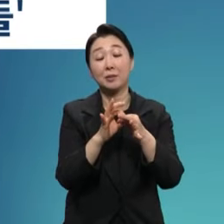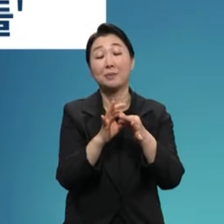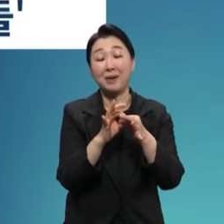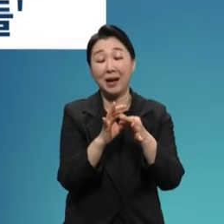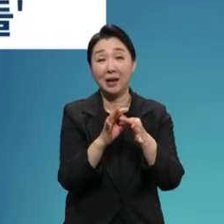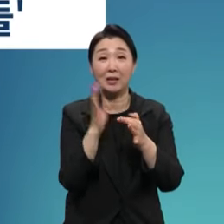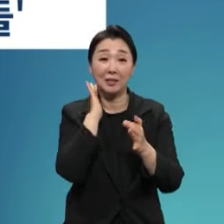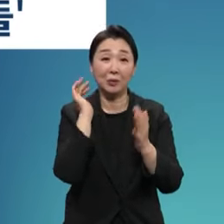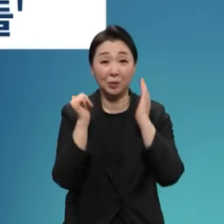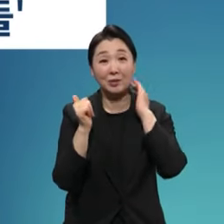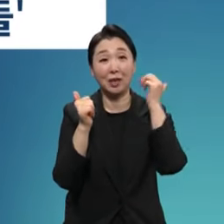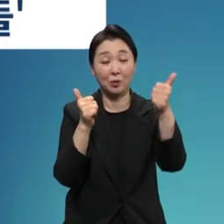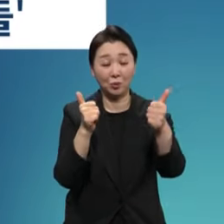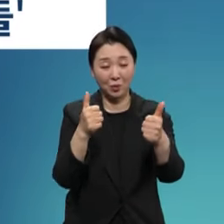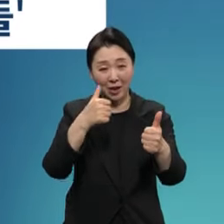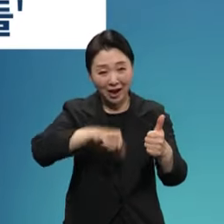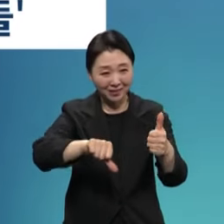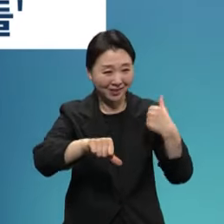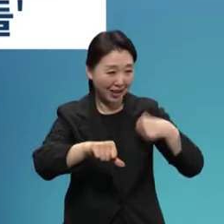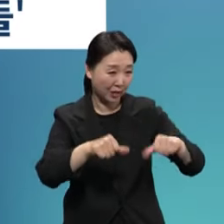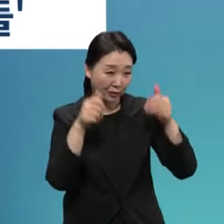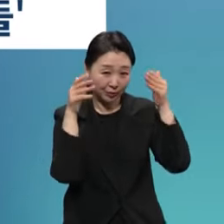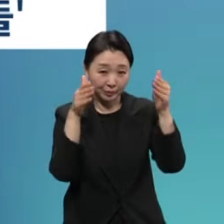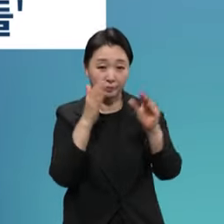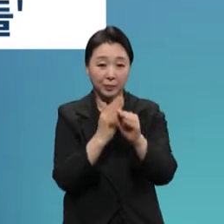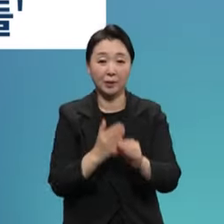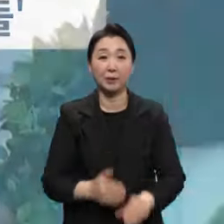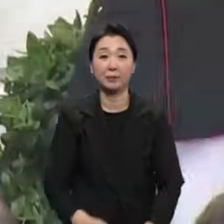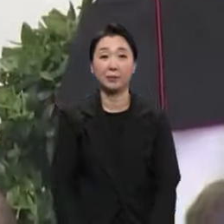현직 대통령의 아들도 주목을 받는 중입니다.